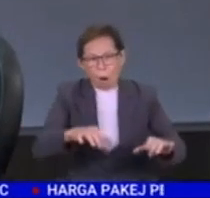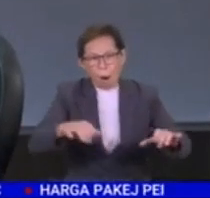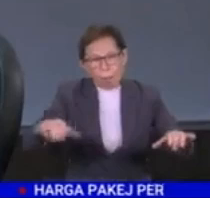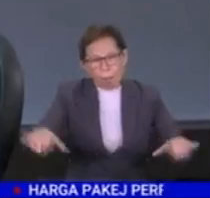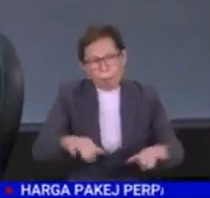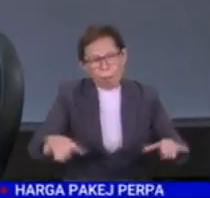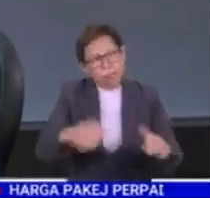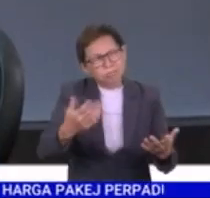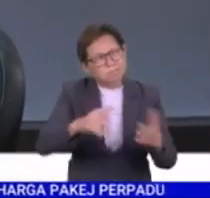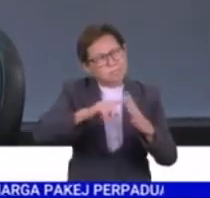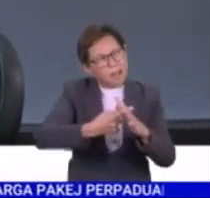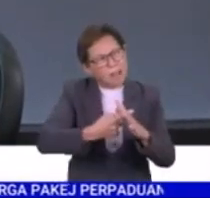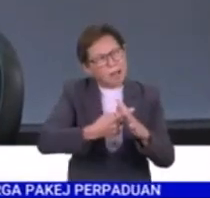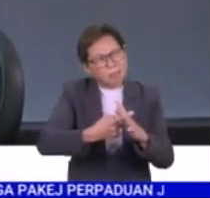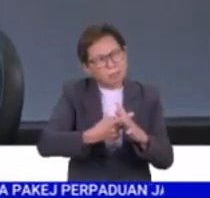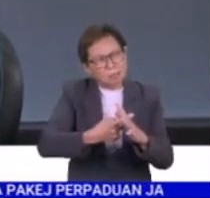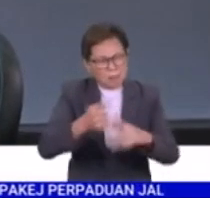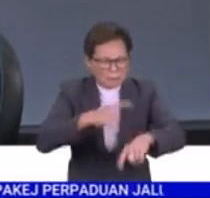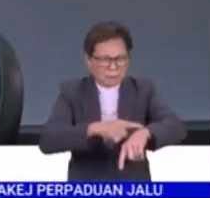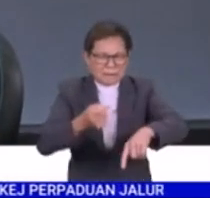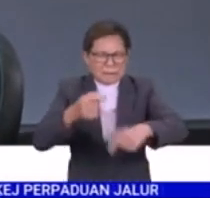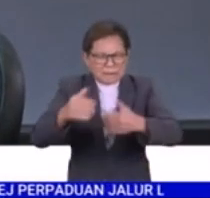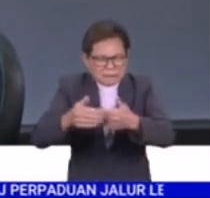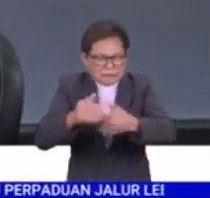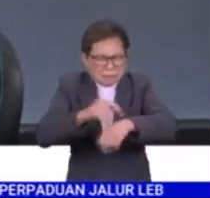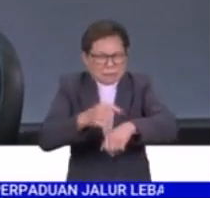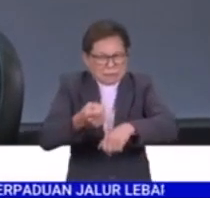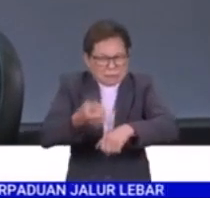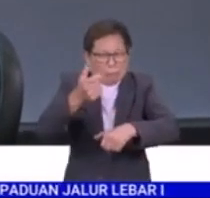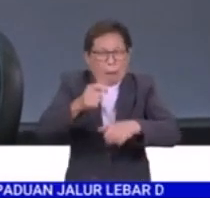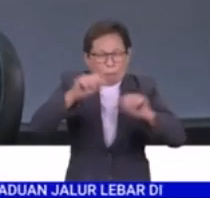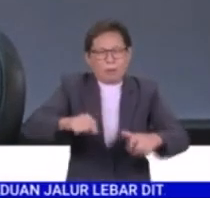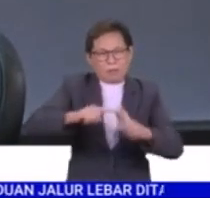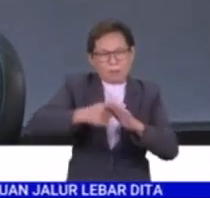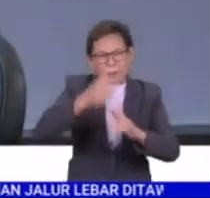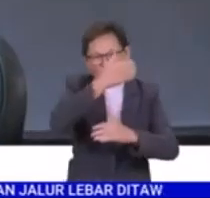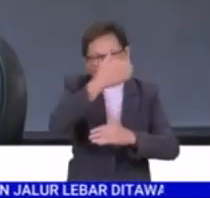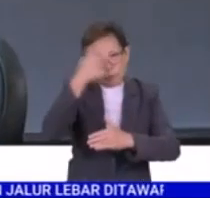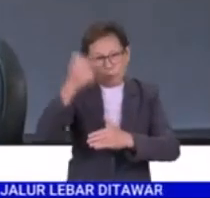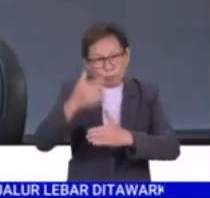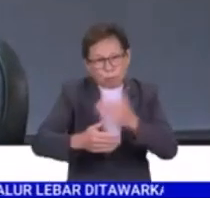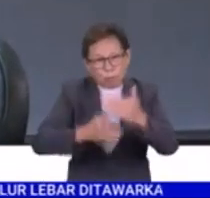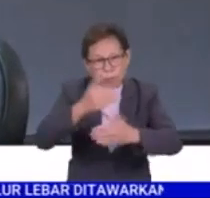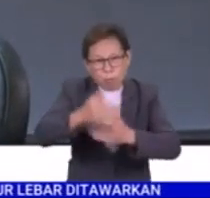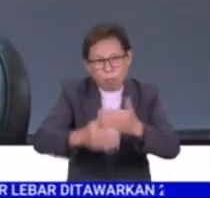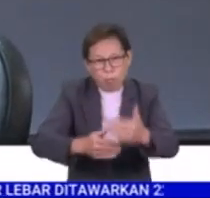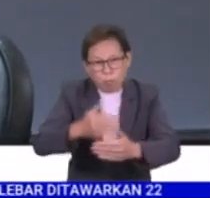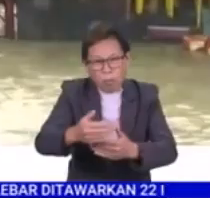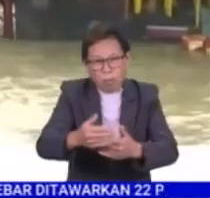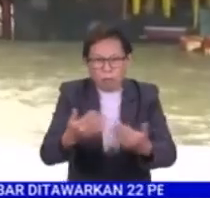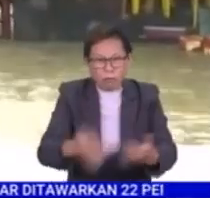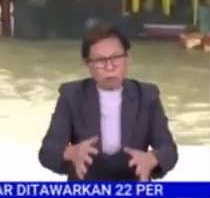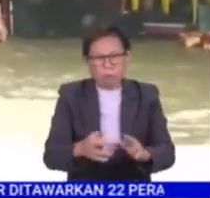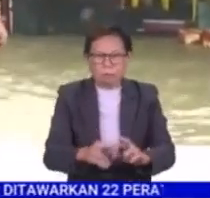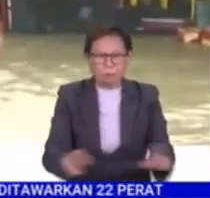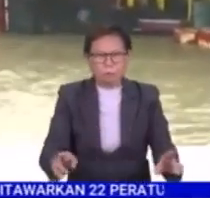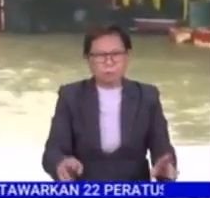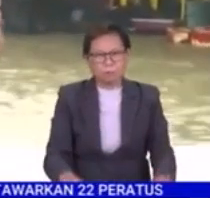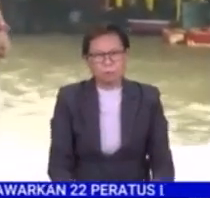off dalam waktu yang terdekat jika semua prosedur itu diikuti.